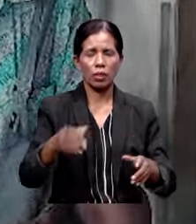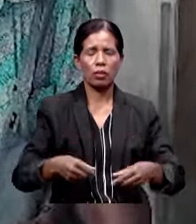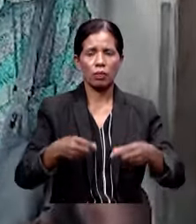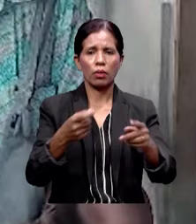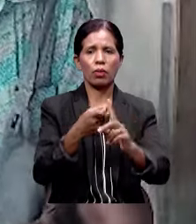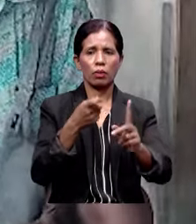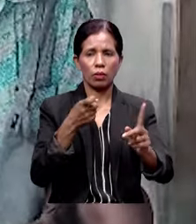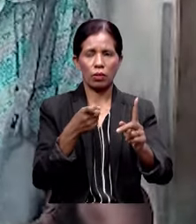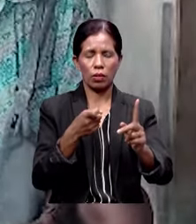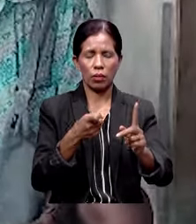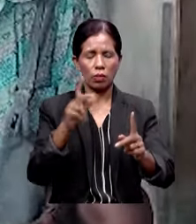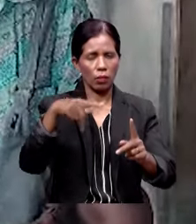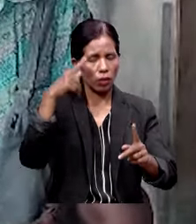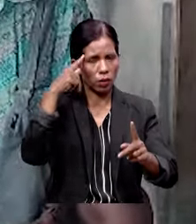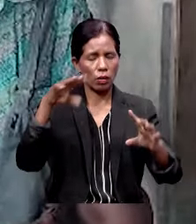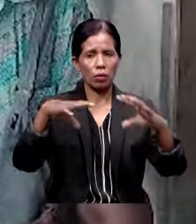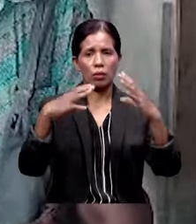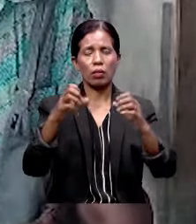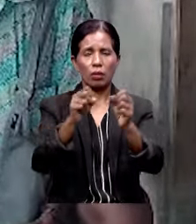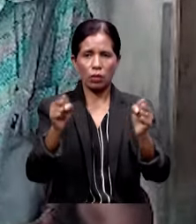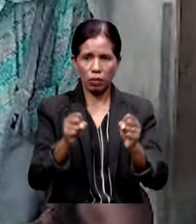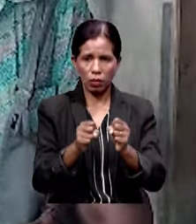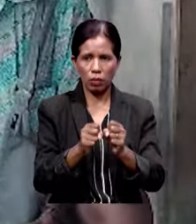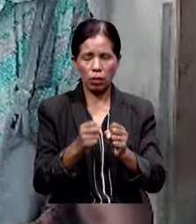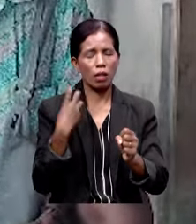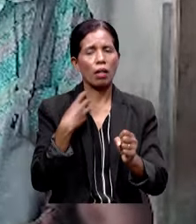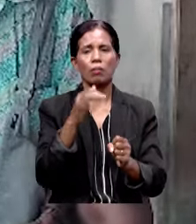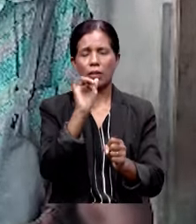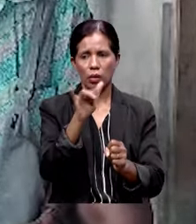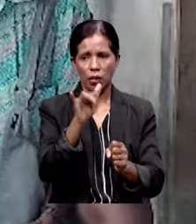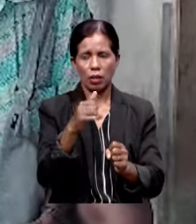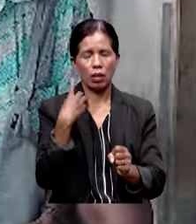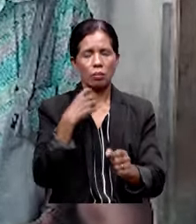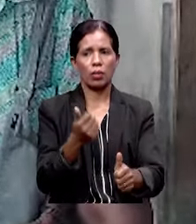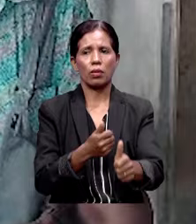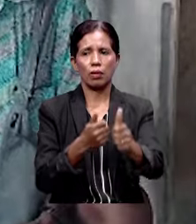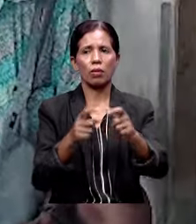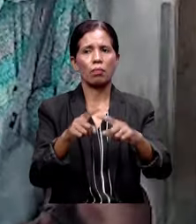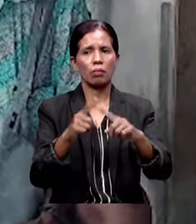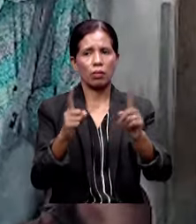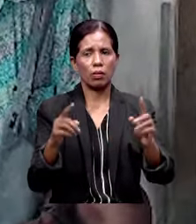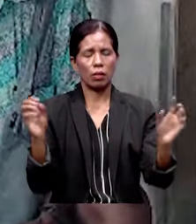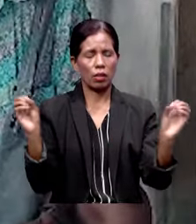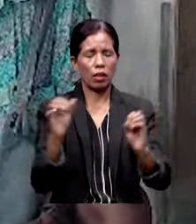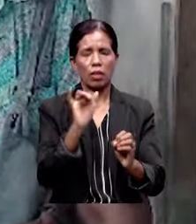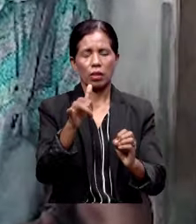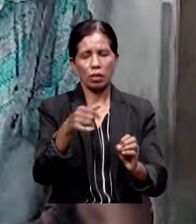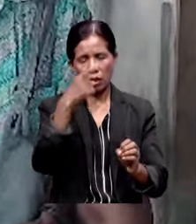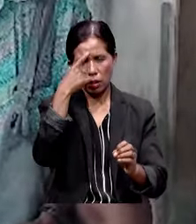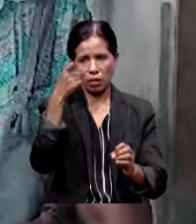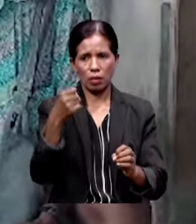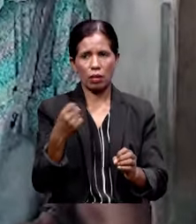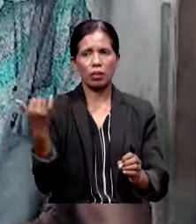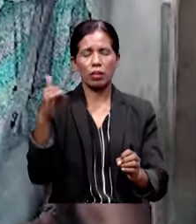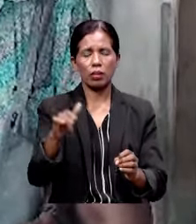liusi kolektibu konselu suku ami asetan no ami tuye. Mas a minha seta horazão tamba tira